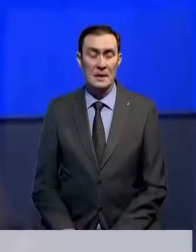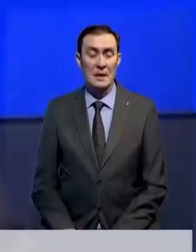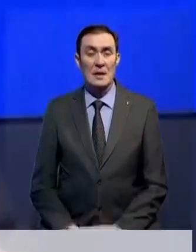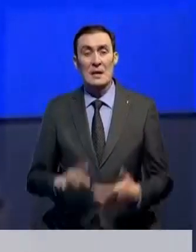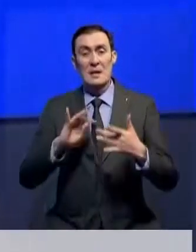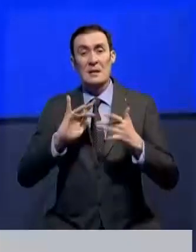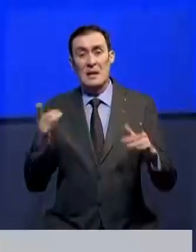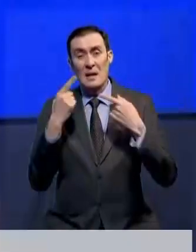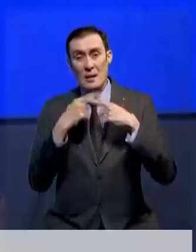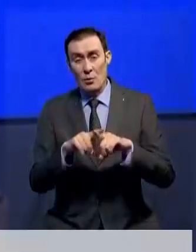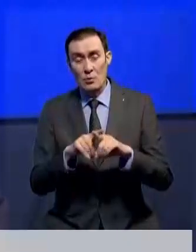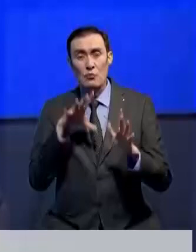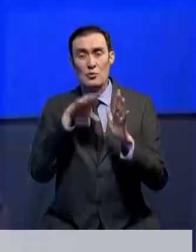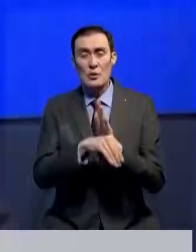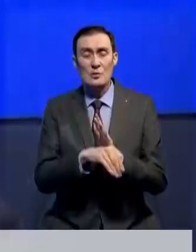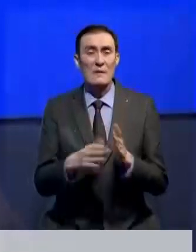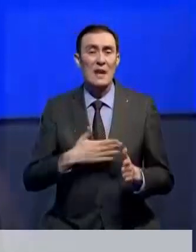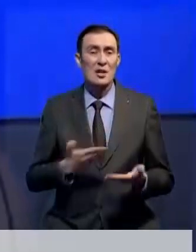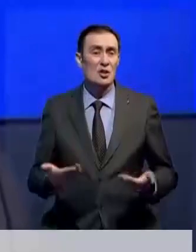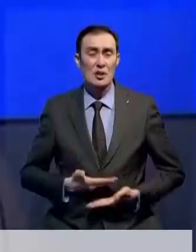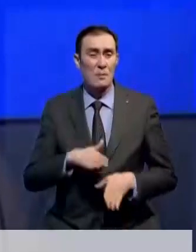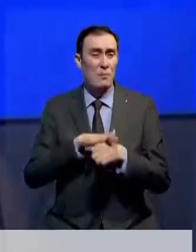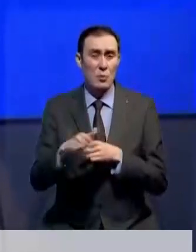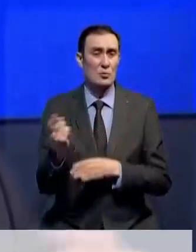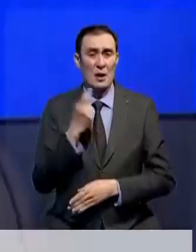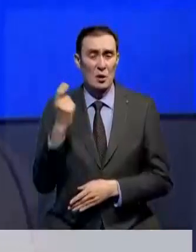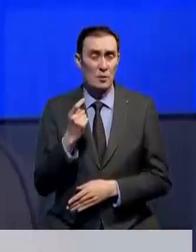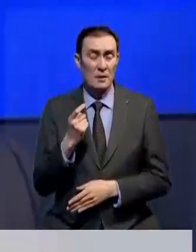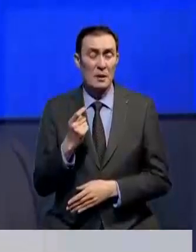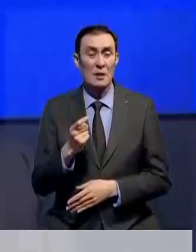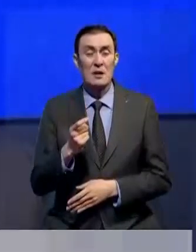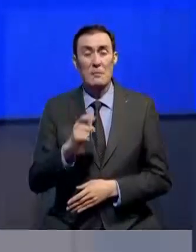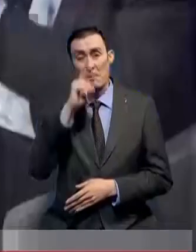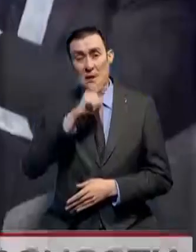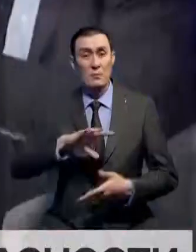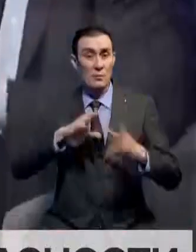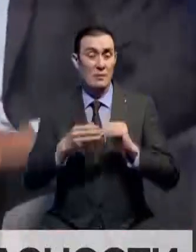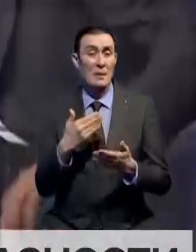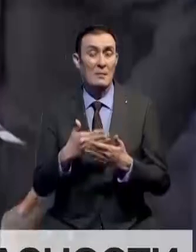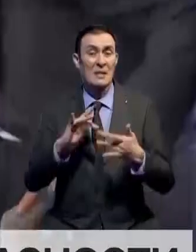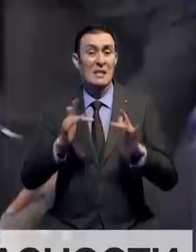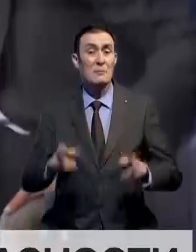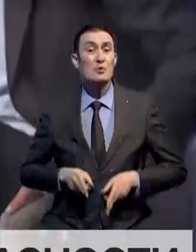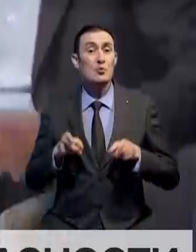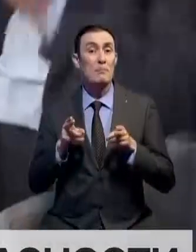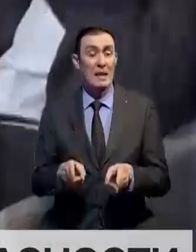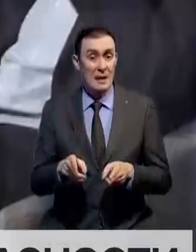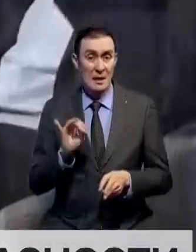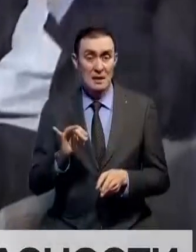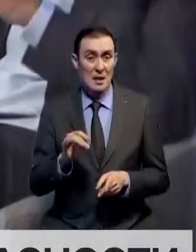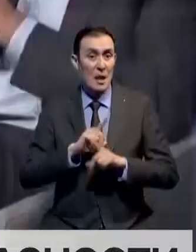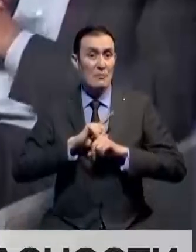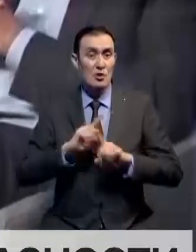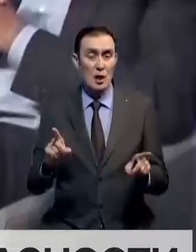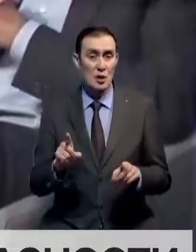Цифровые технологии затронули уже все сферы нашей жизни и экономику. Неприятным последствием этого являются киберпреступления, и